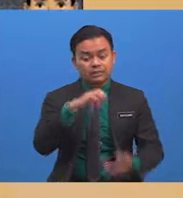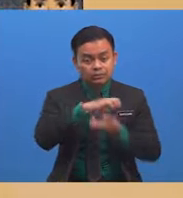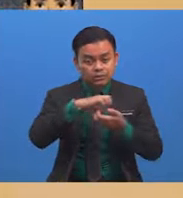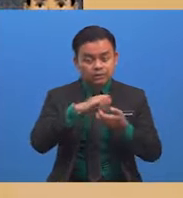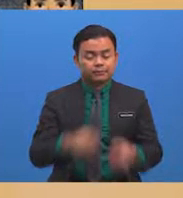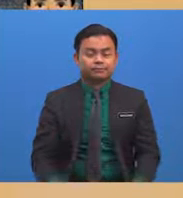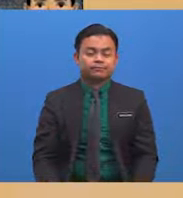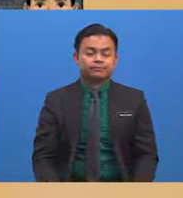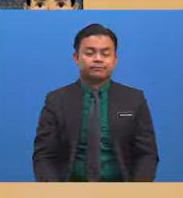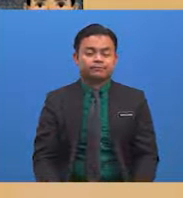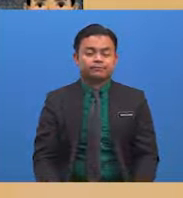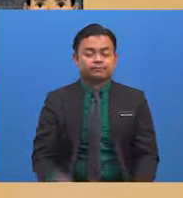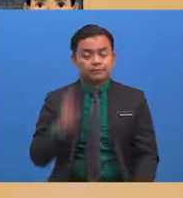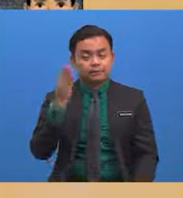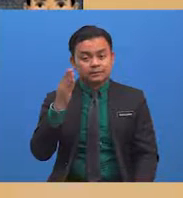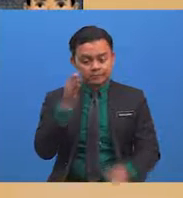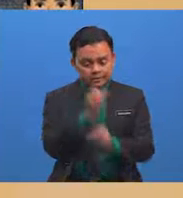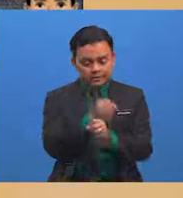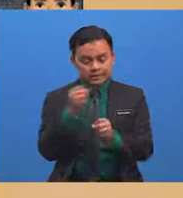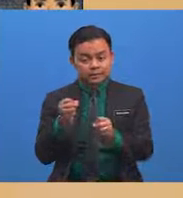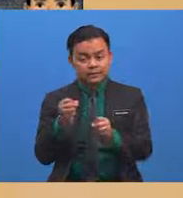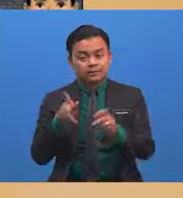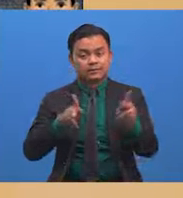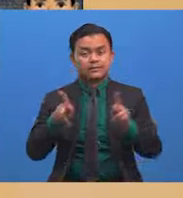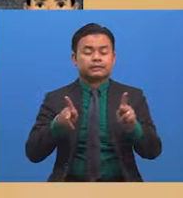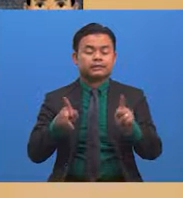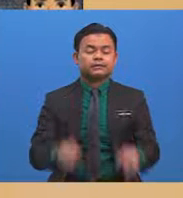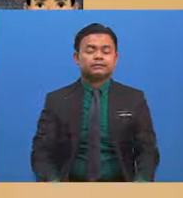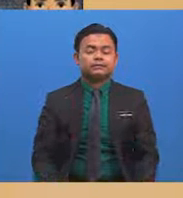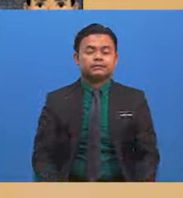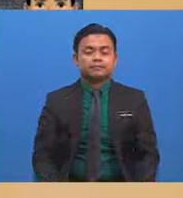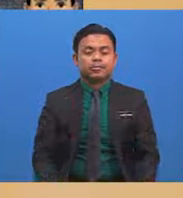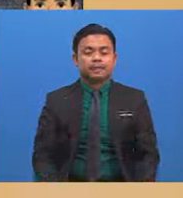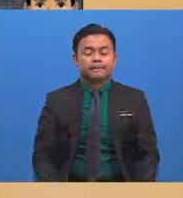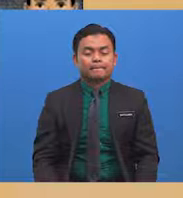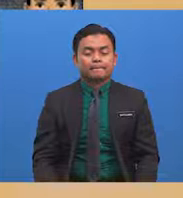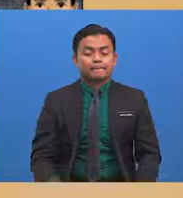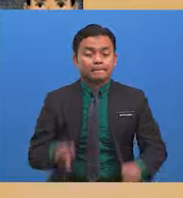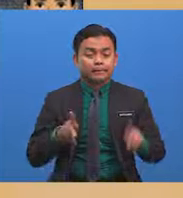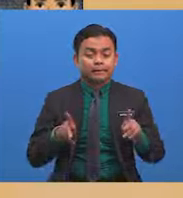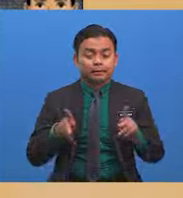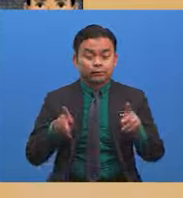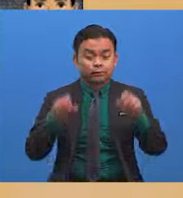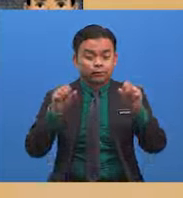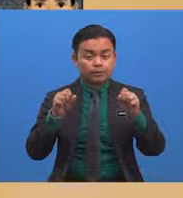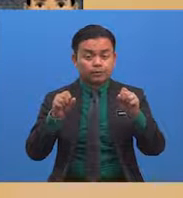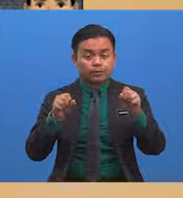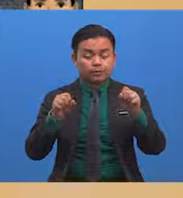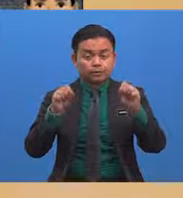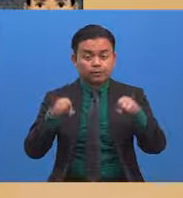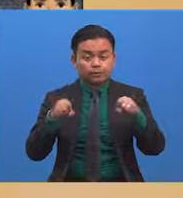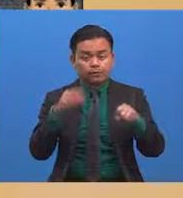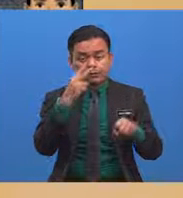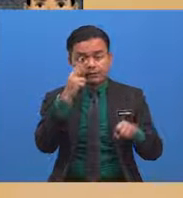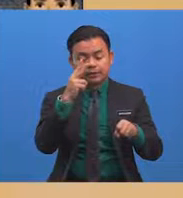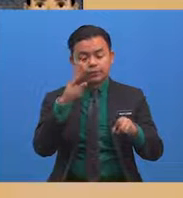sisi kereta di mana pemandu boleh melihat kenderaan lain